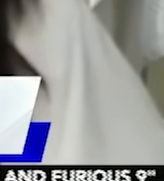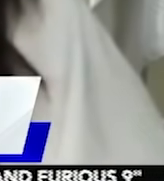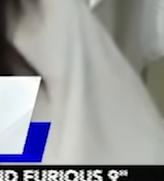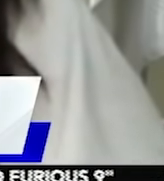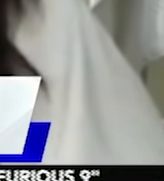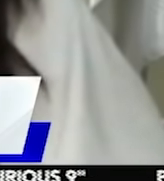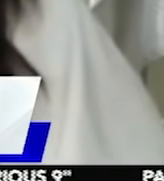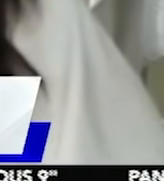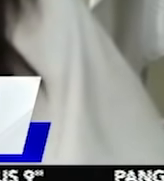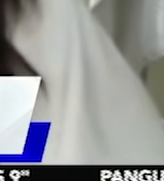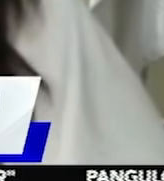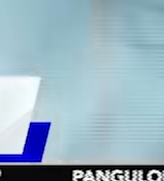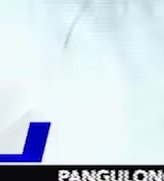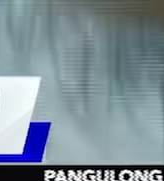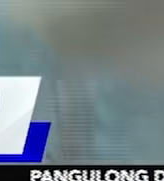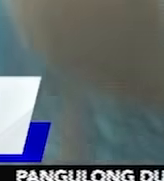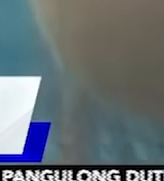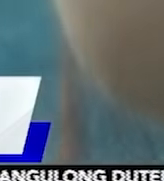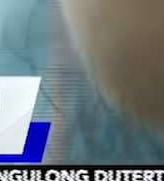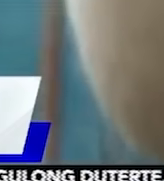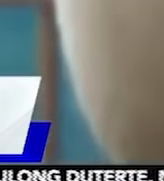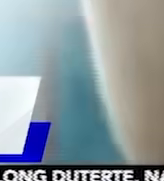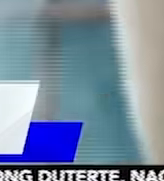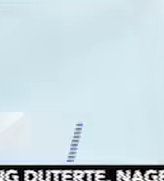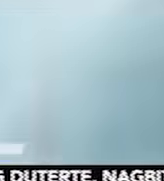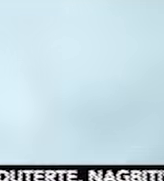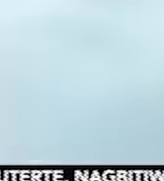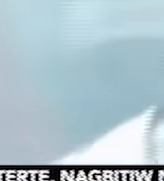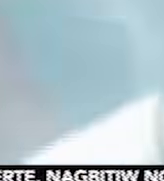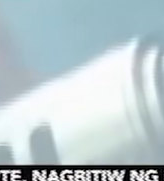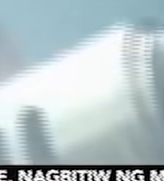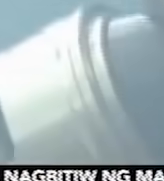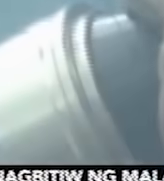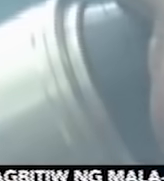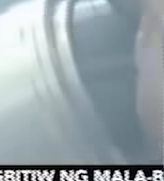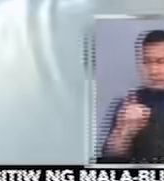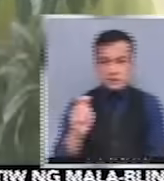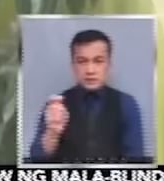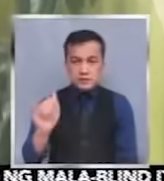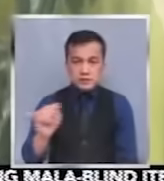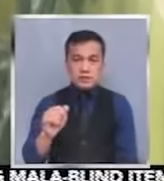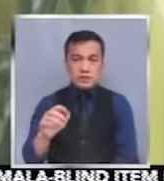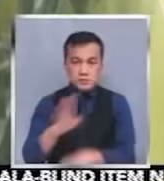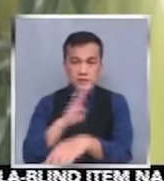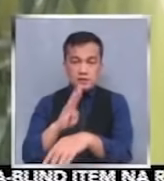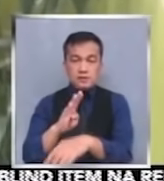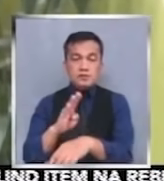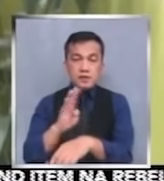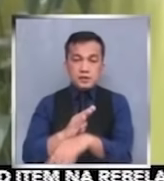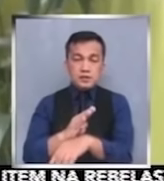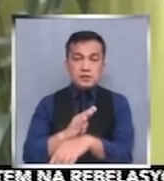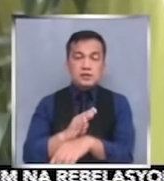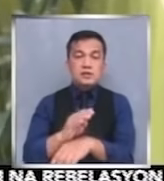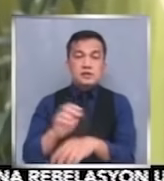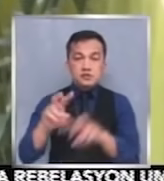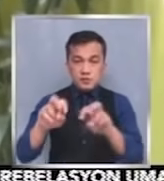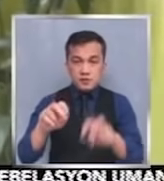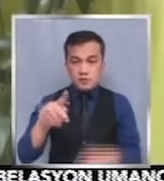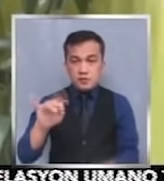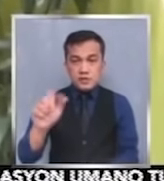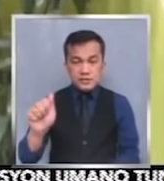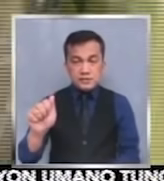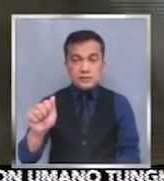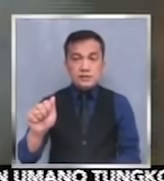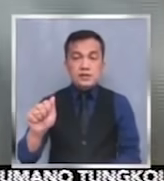pwedeng makapag-prepare ng DTI. Sa ulat ng Bayan Survey ng Pulse Asia noong September 2021, 4% lang ng mga